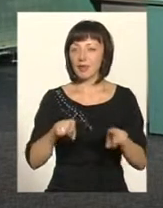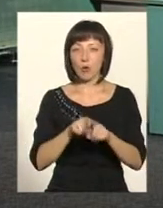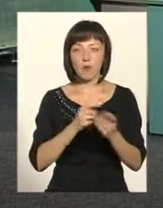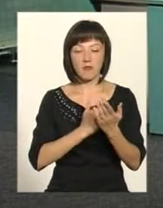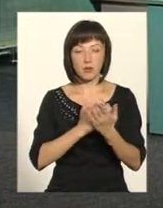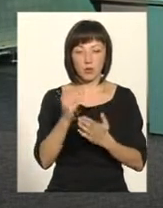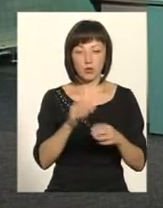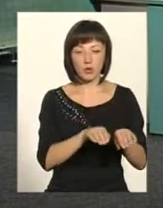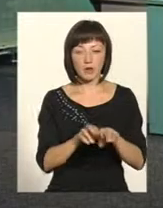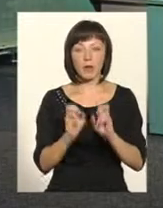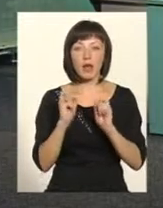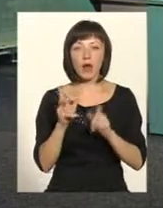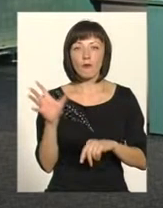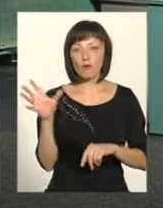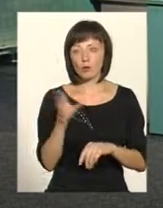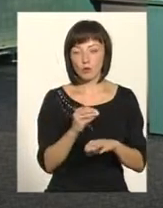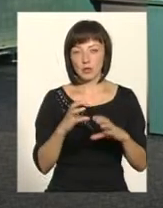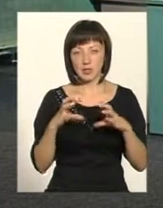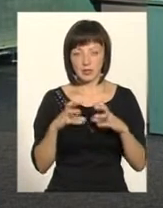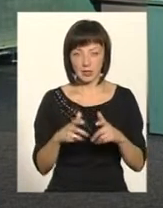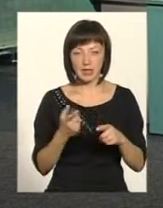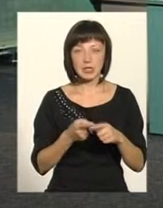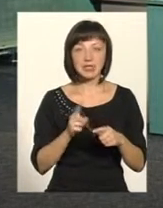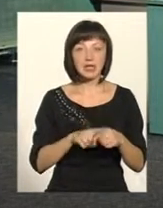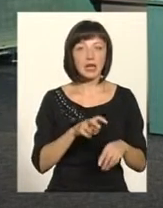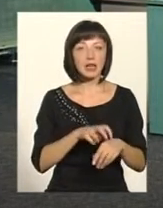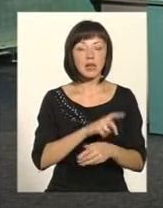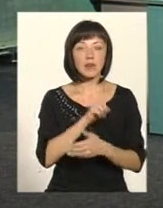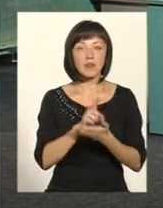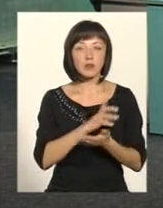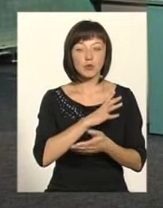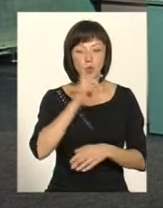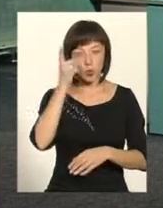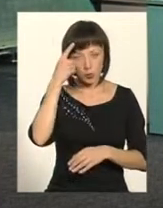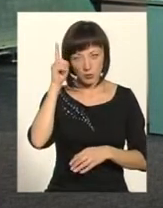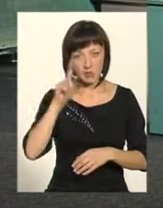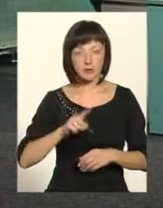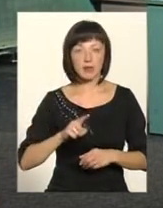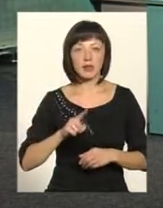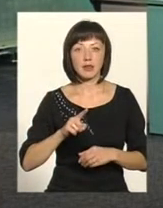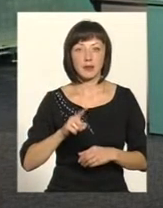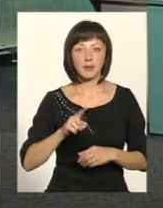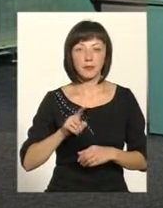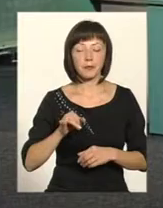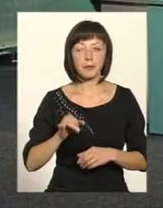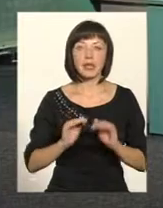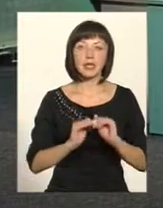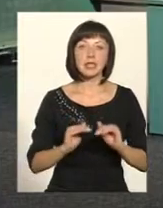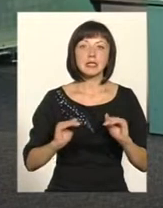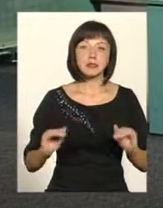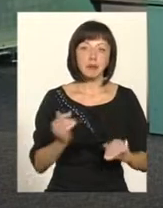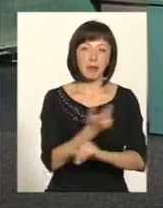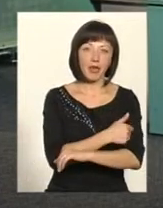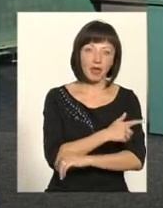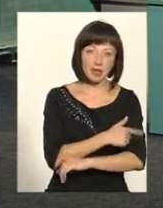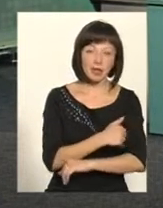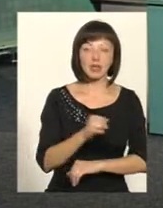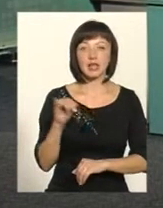як в усьому світі. Це лікар, який повинен бути обізнаний... І з педіатрії. Так.